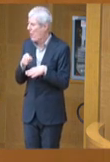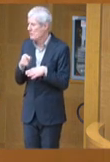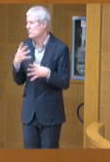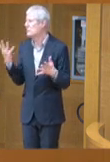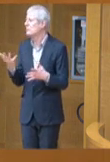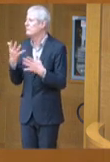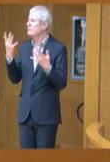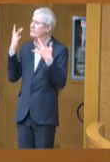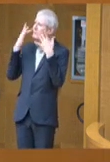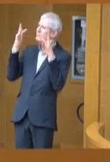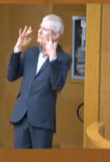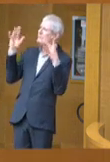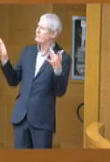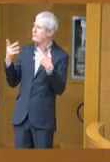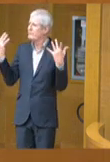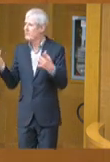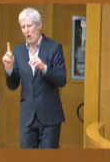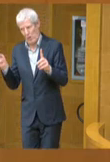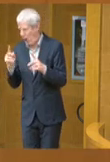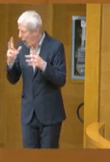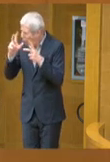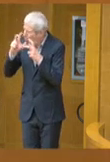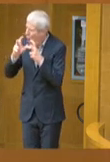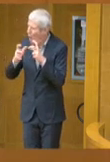sappiamo quanto è complesso riuscire a farlo,